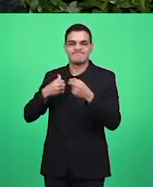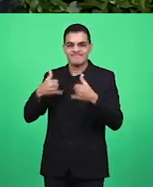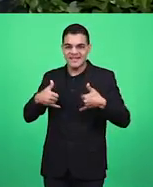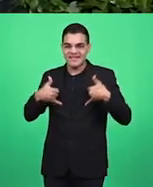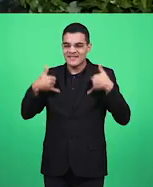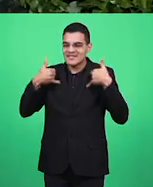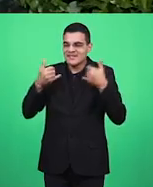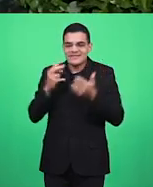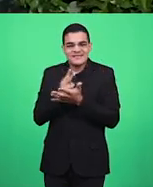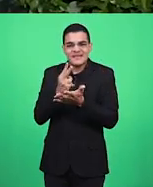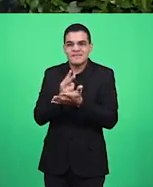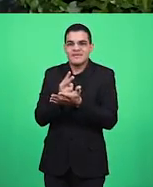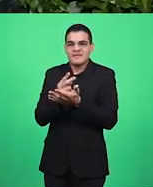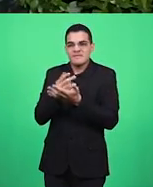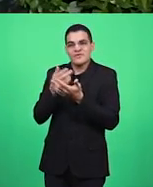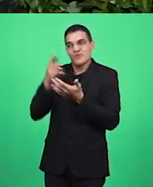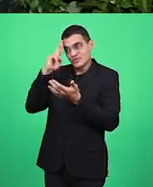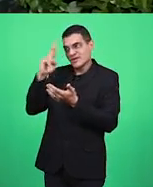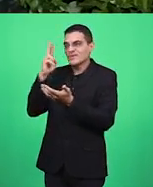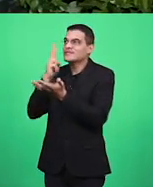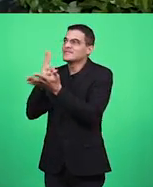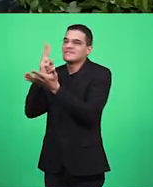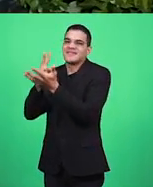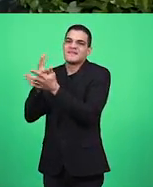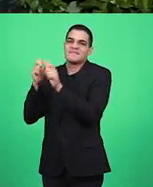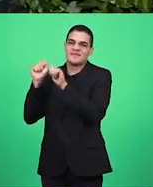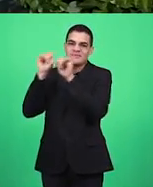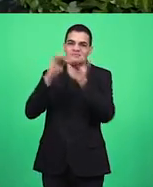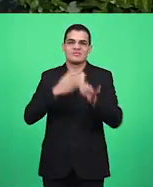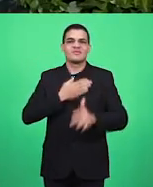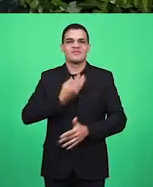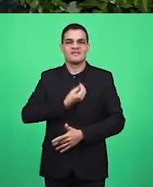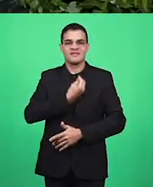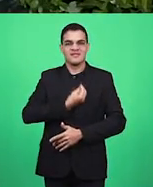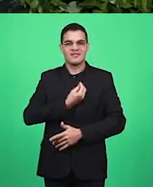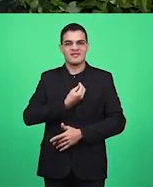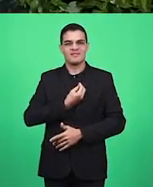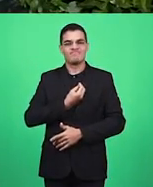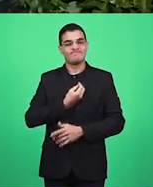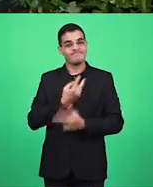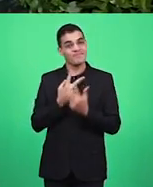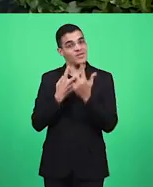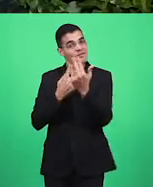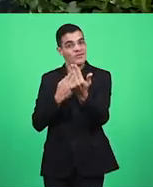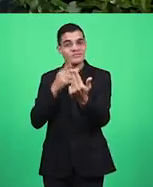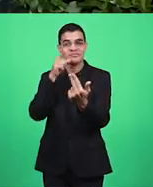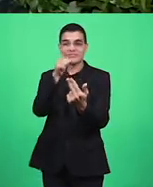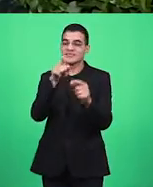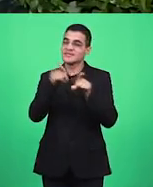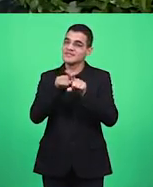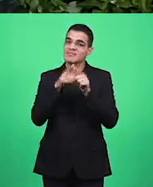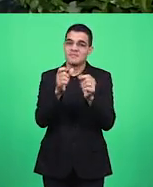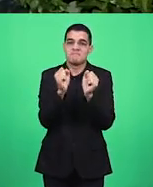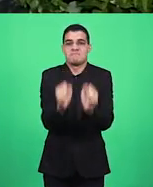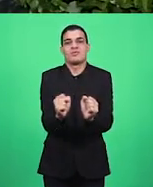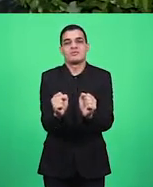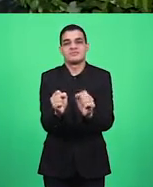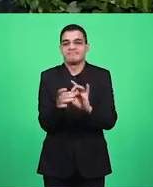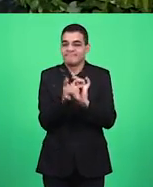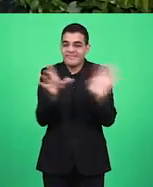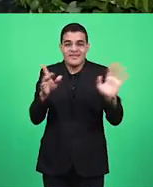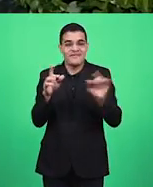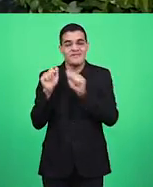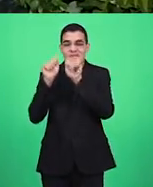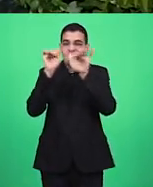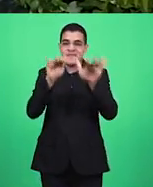всегда Бог отвечал в моих просьбах. Я говорю, Господь, мне нужно благословение. Ты тоже можешь